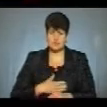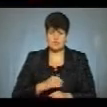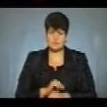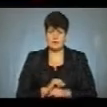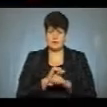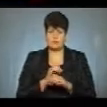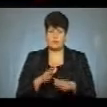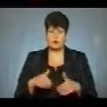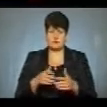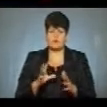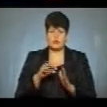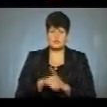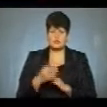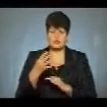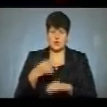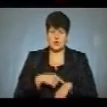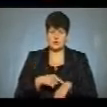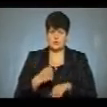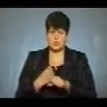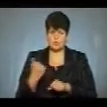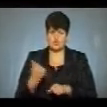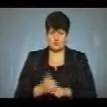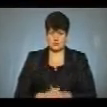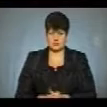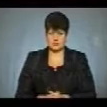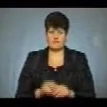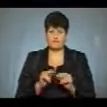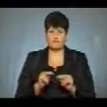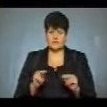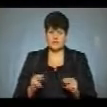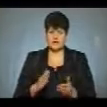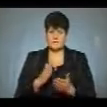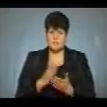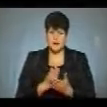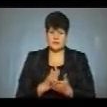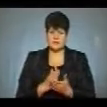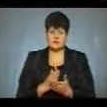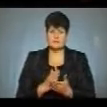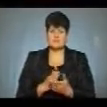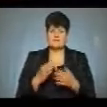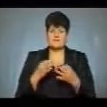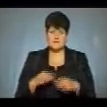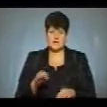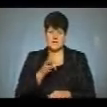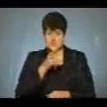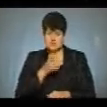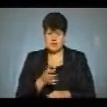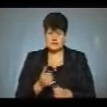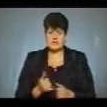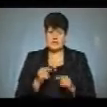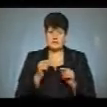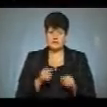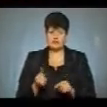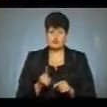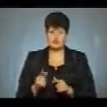пропозицією запровадити 40-годинний робочий тиждень. Вчитель має мати вільний час для того,